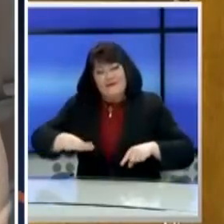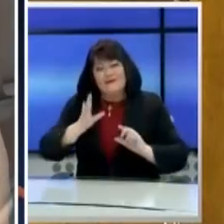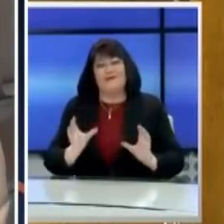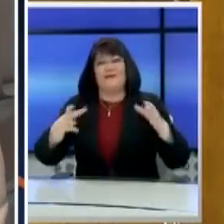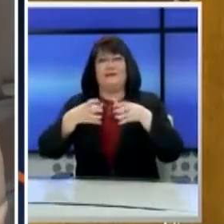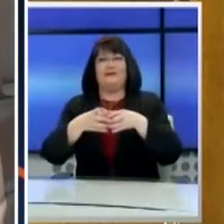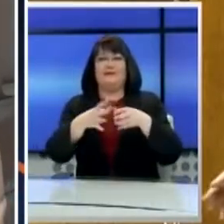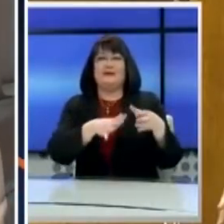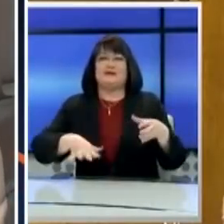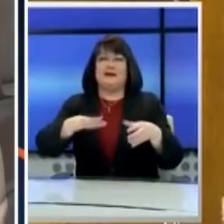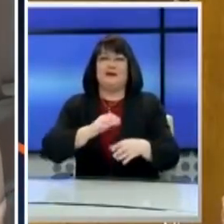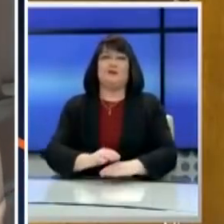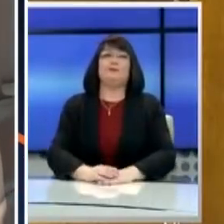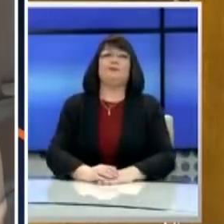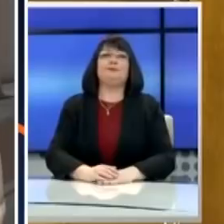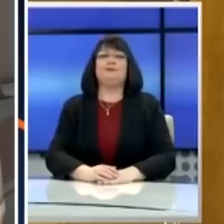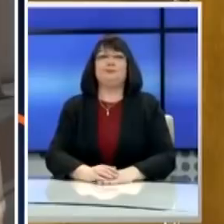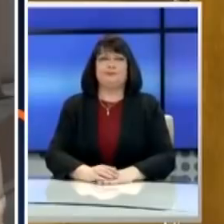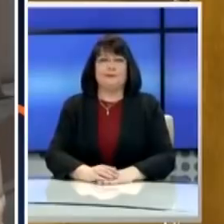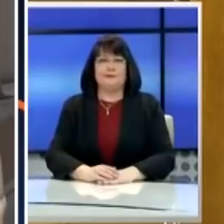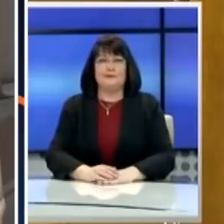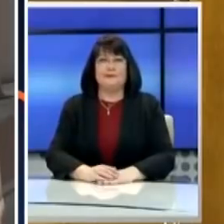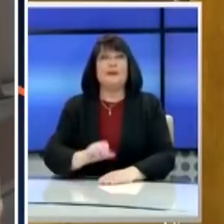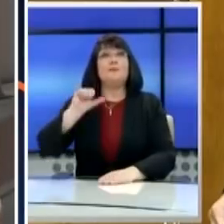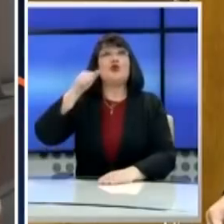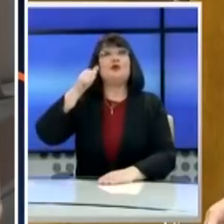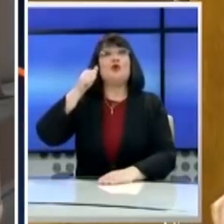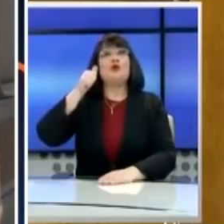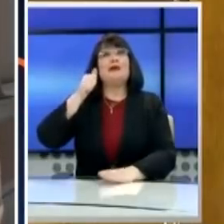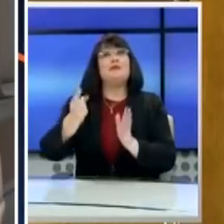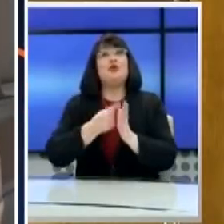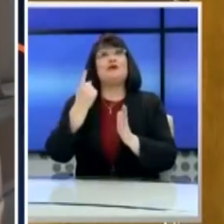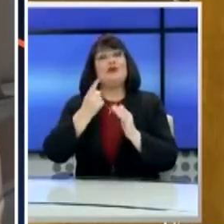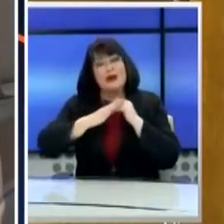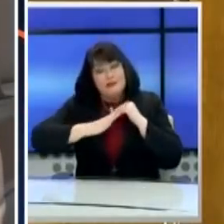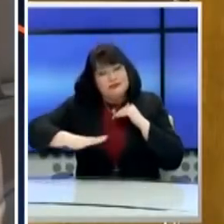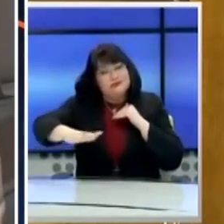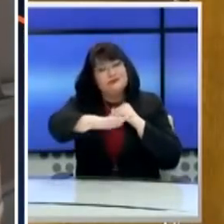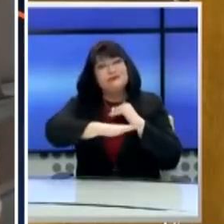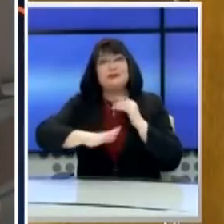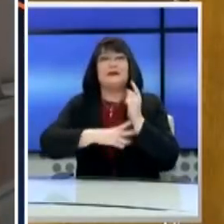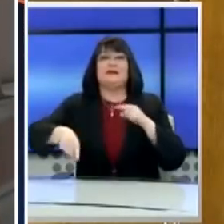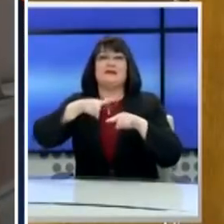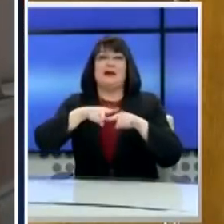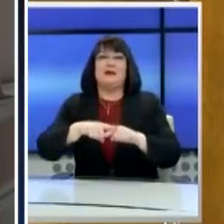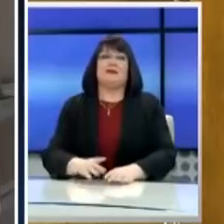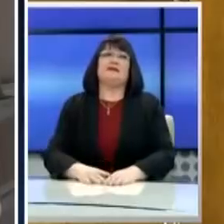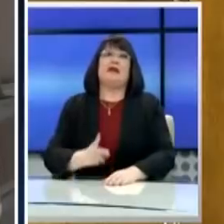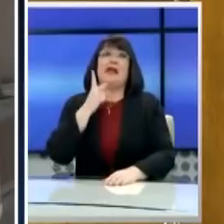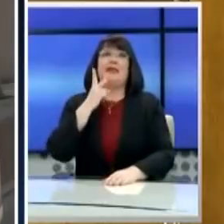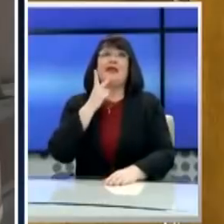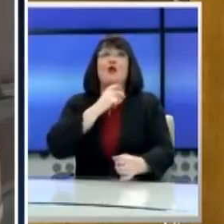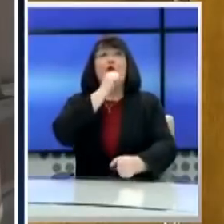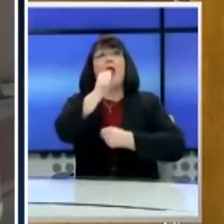εμβολιαστεί 95.000 πολίτες. Ωστόσο, είναι ένα ερώτημα, καθώς ακόμα